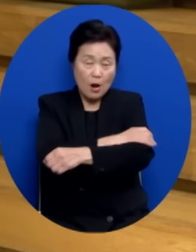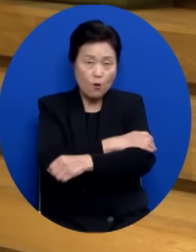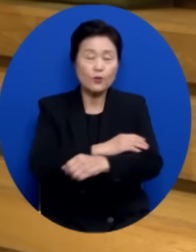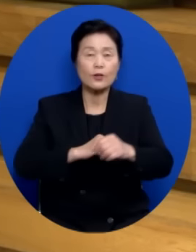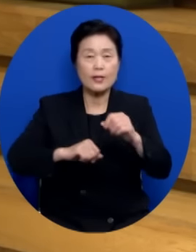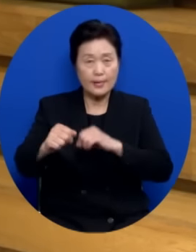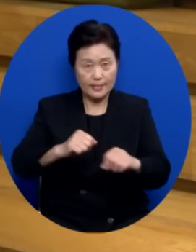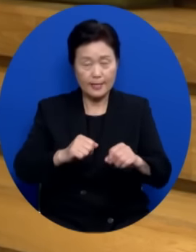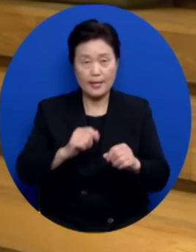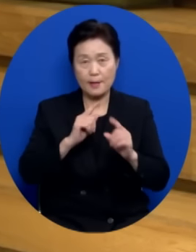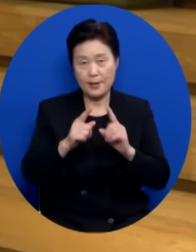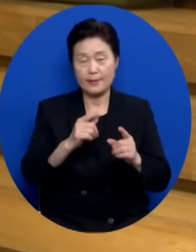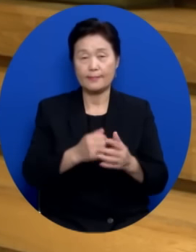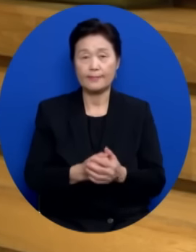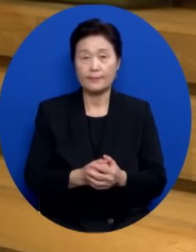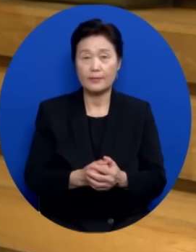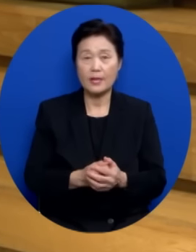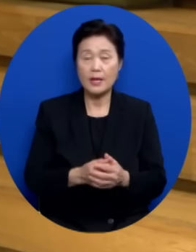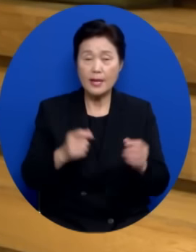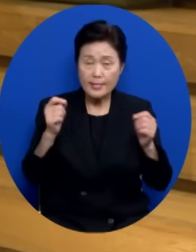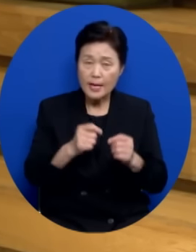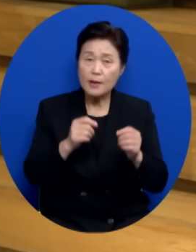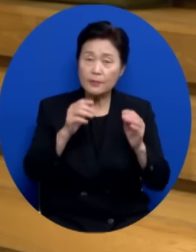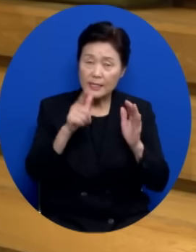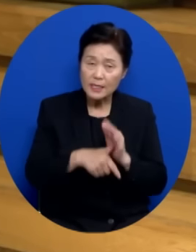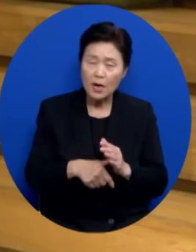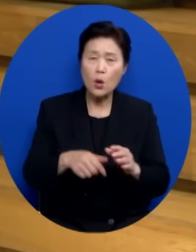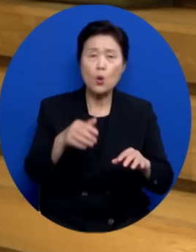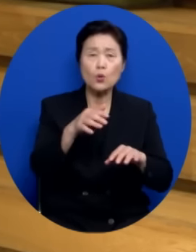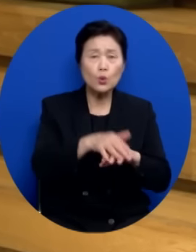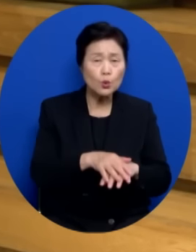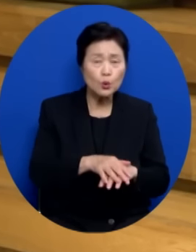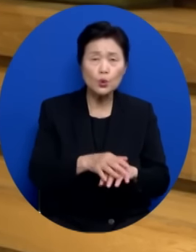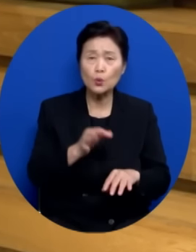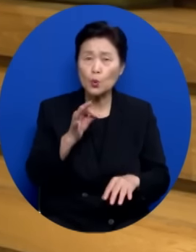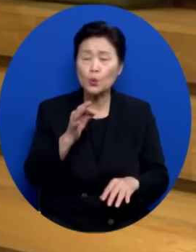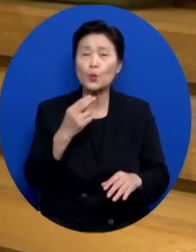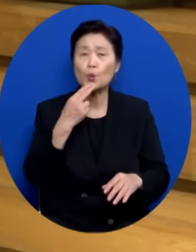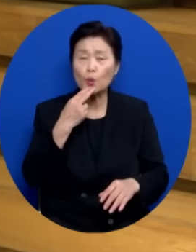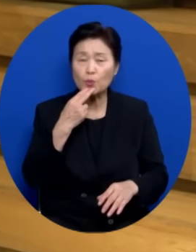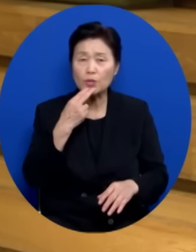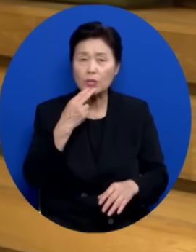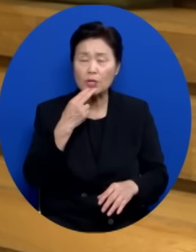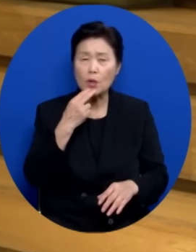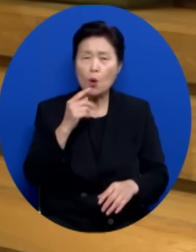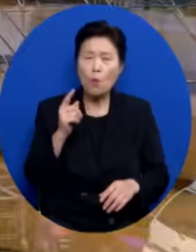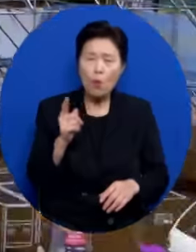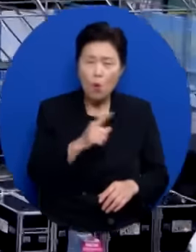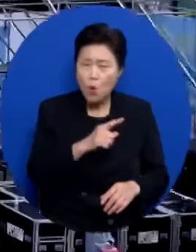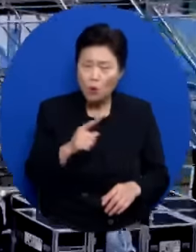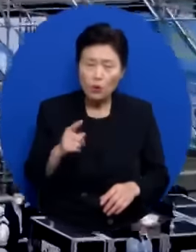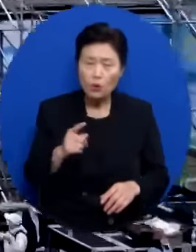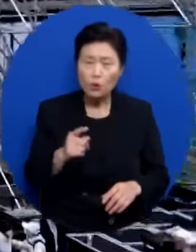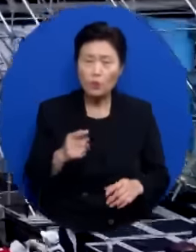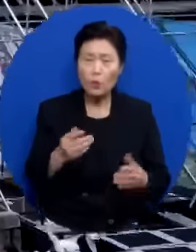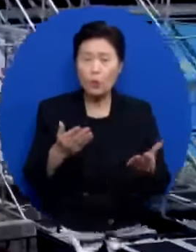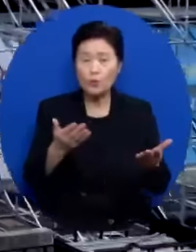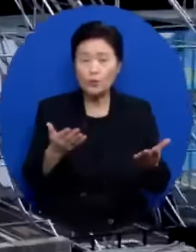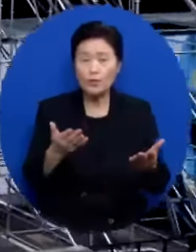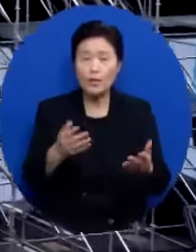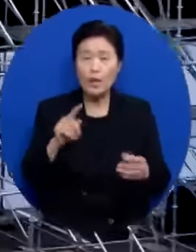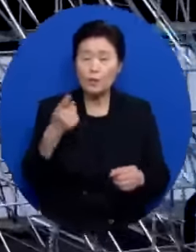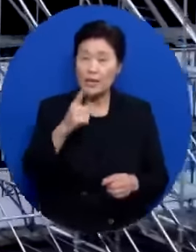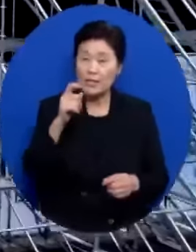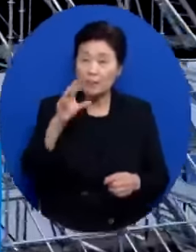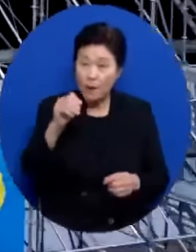이렇게밖에 볼 수 없고요. 이렇게 짧은 시간에 조직도 없이 돈도 없이 어떤 것도 없었는데 이렇게 110만